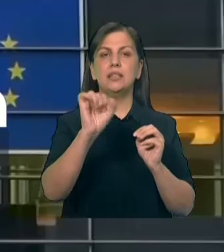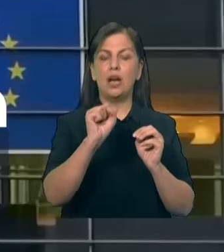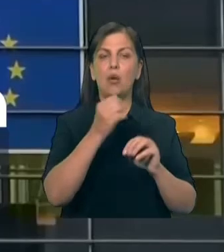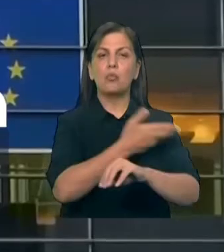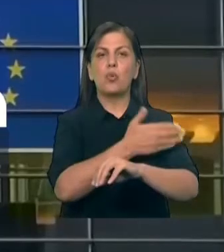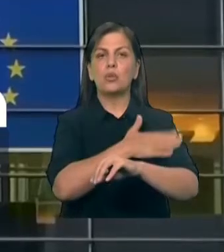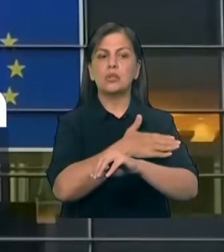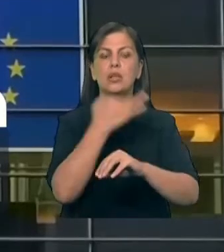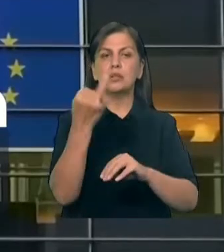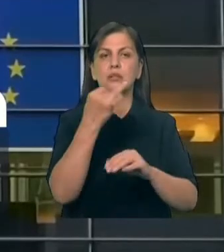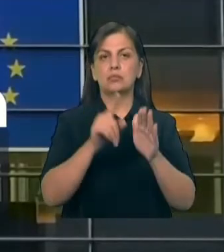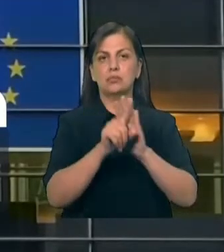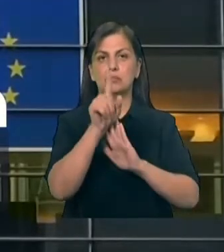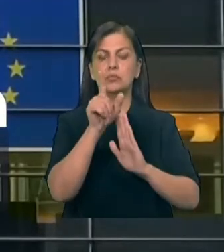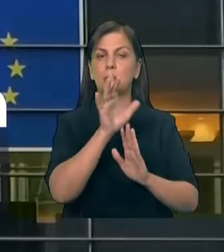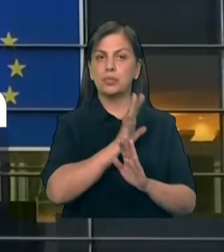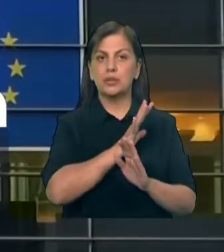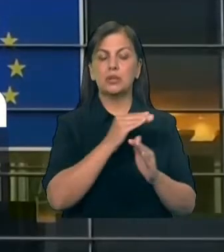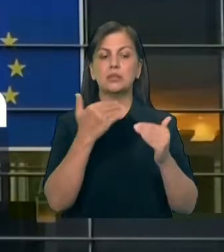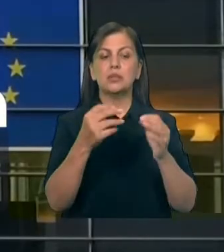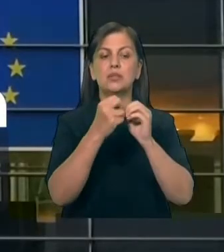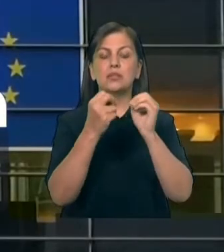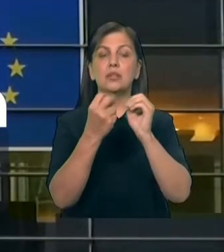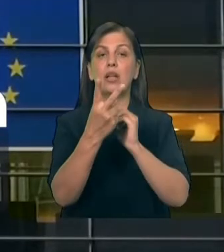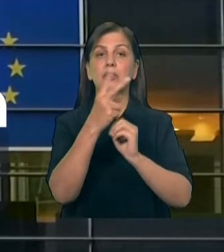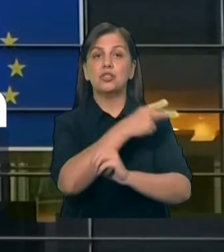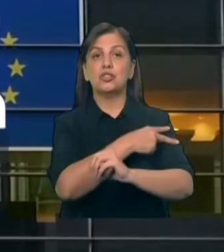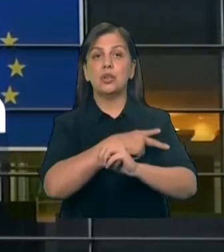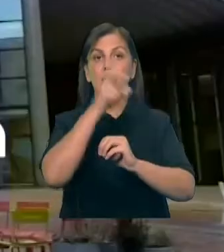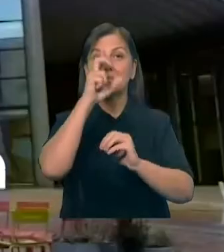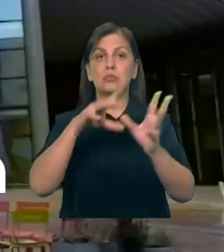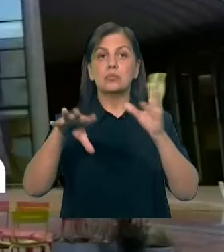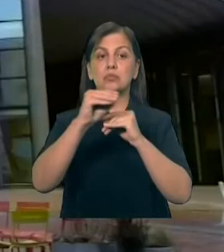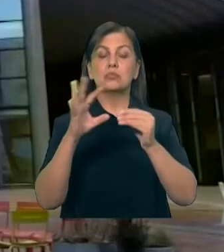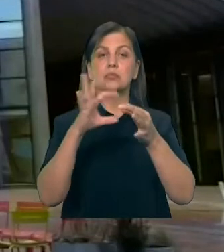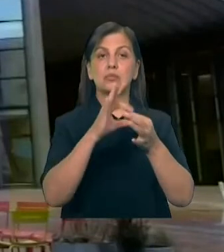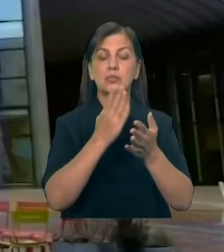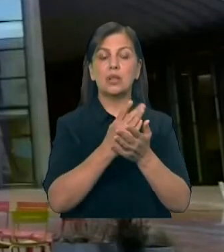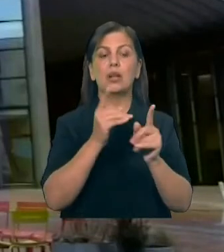təsis edib. Hazırda Avropa İttifaqına 12 üzv dövləti birləşdirir və ölkələr arasında